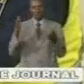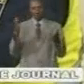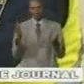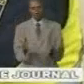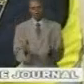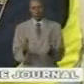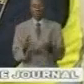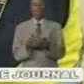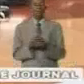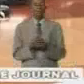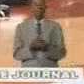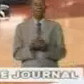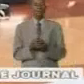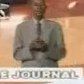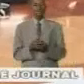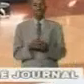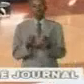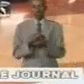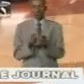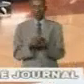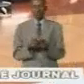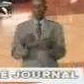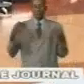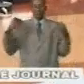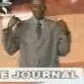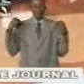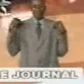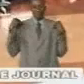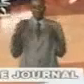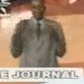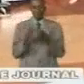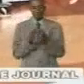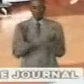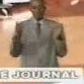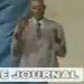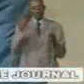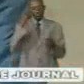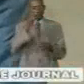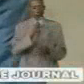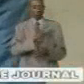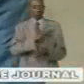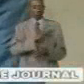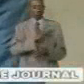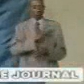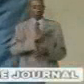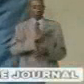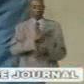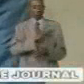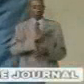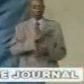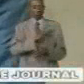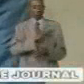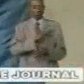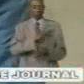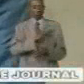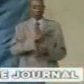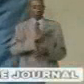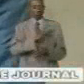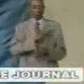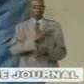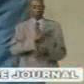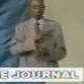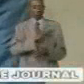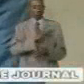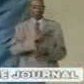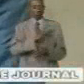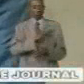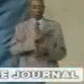commissaire provincial de la police, Jean de Dieu Oleko, le directeur général